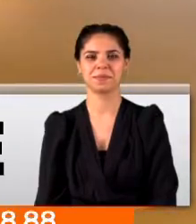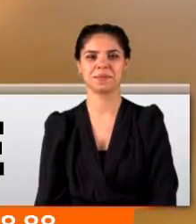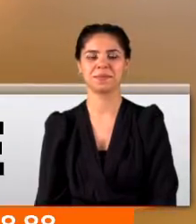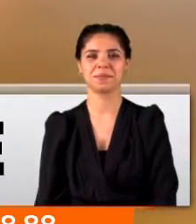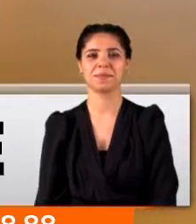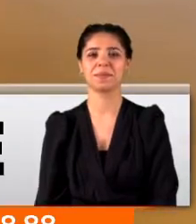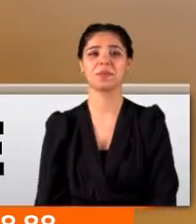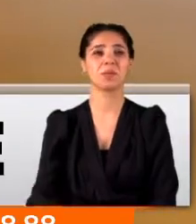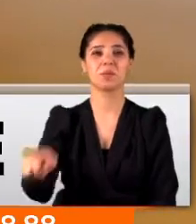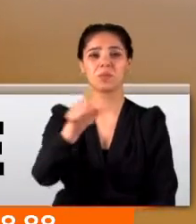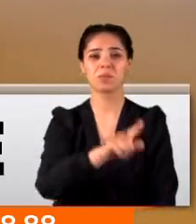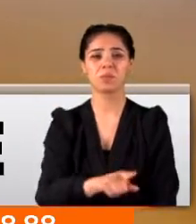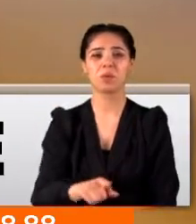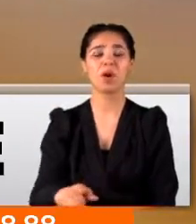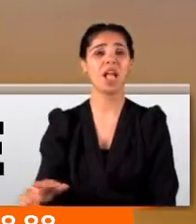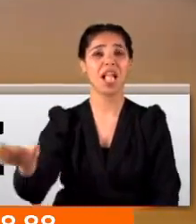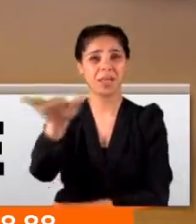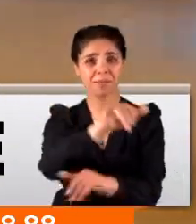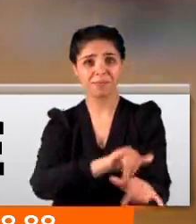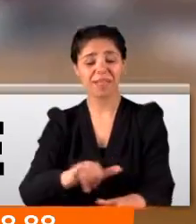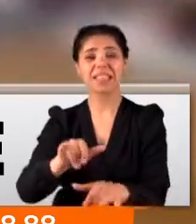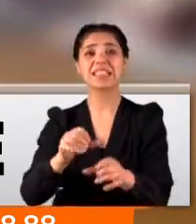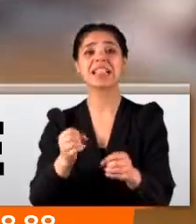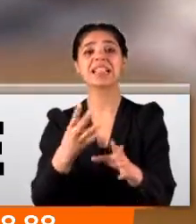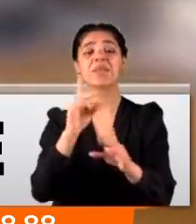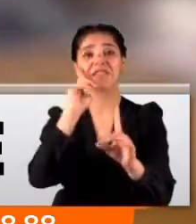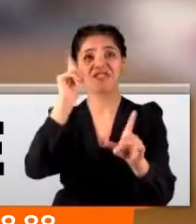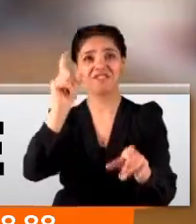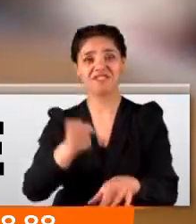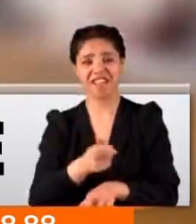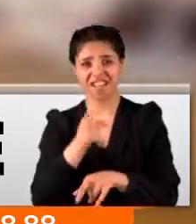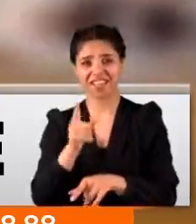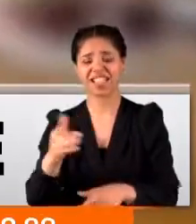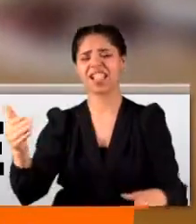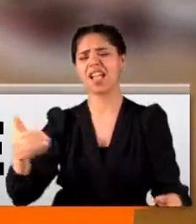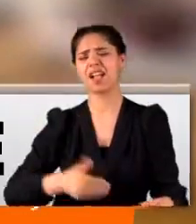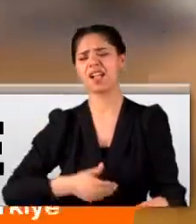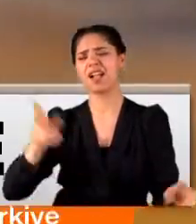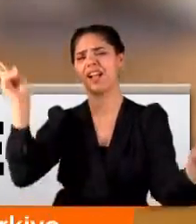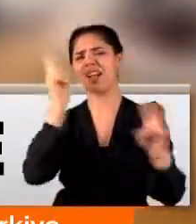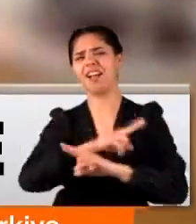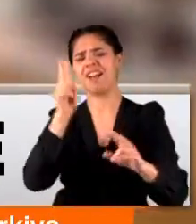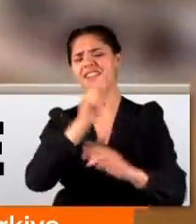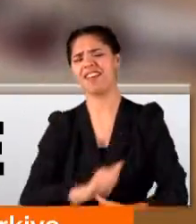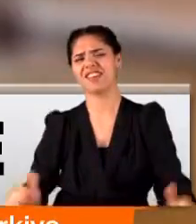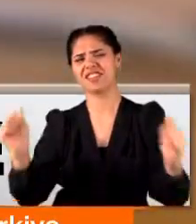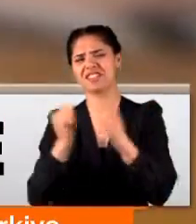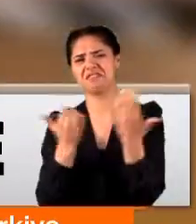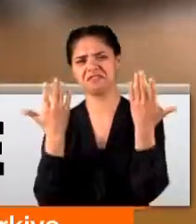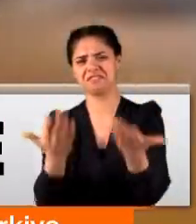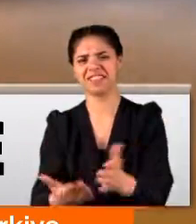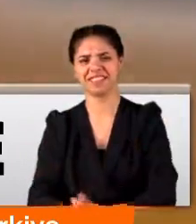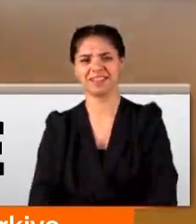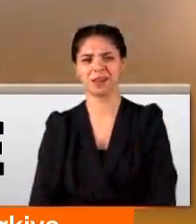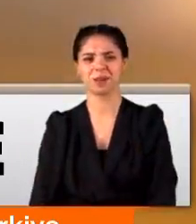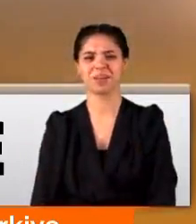İçinde bulundukları durumun pişti olmaktan ibaret olmadığını fark etmeleriyle kahkahaların dozu daha da arttı. Bu nasıl bir hedef